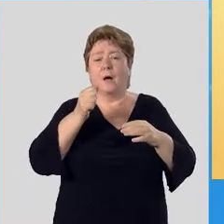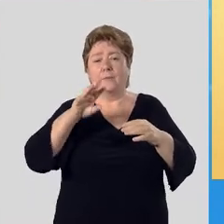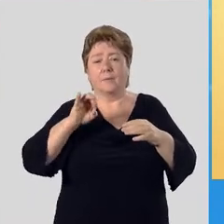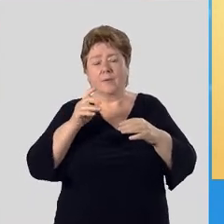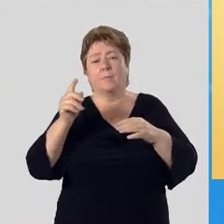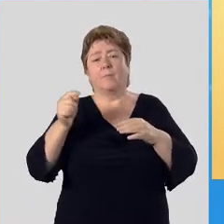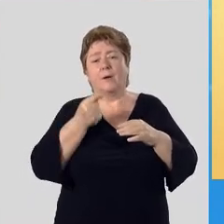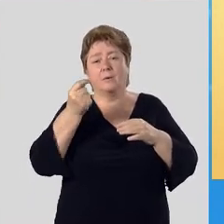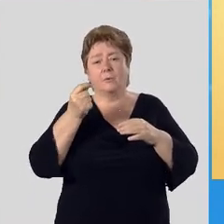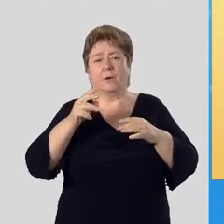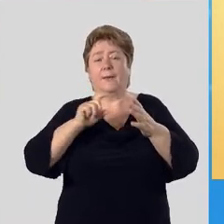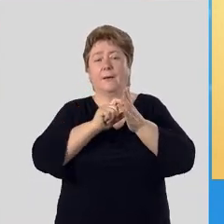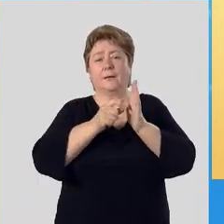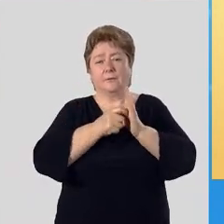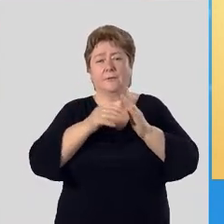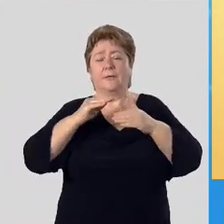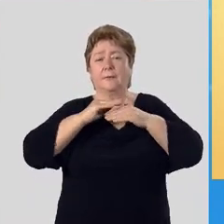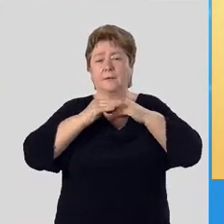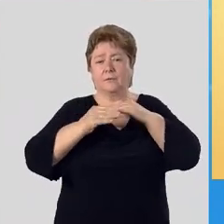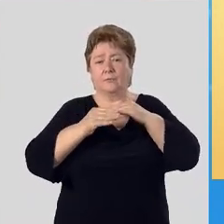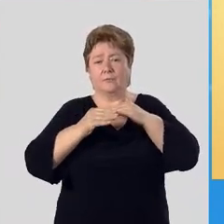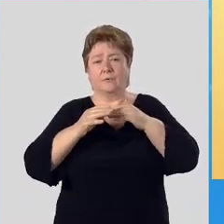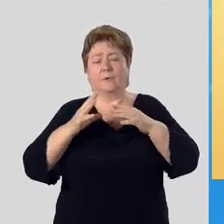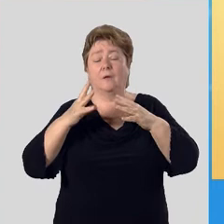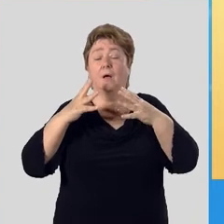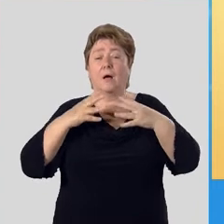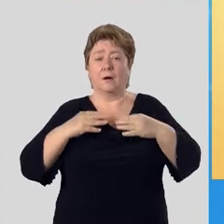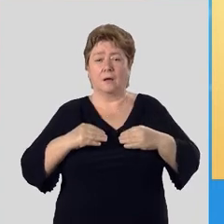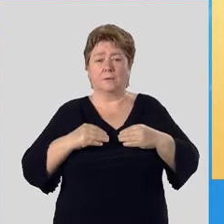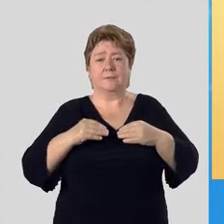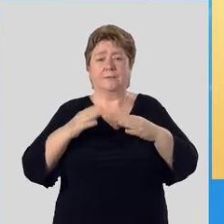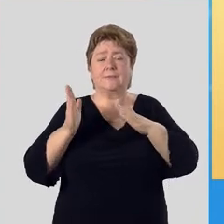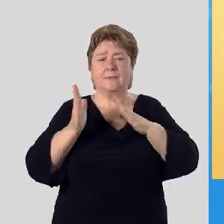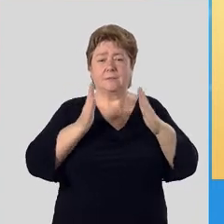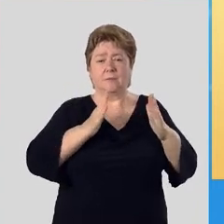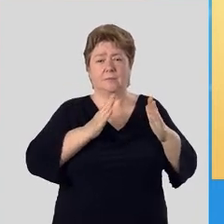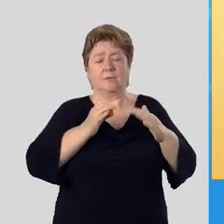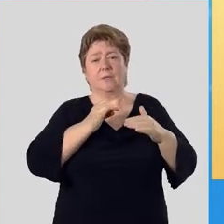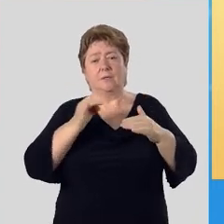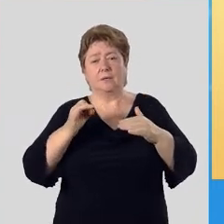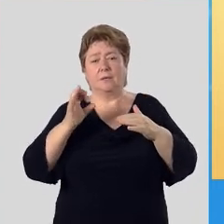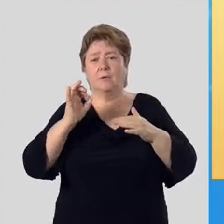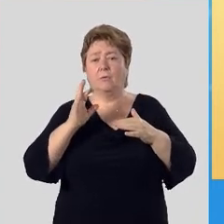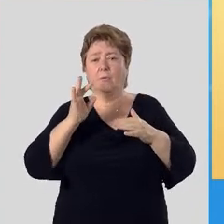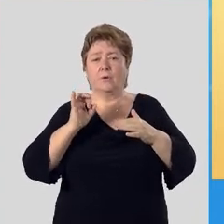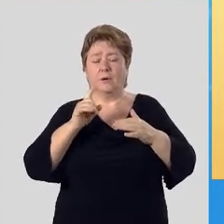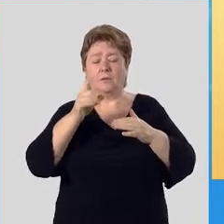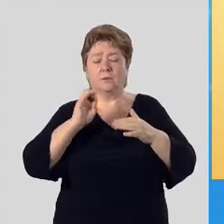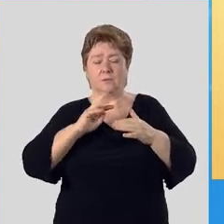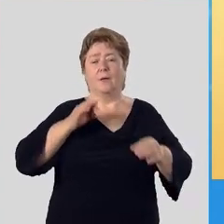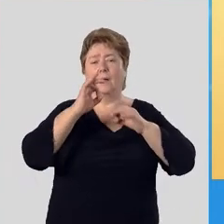атомно-молекулярный, клеточный, тканевой, органный, системный и организменный.